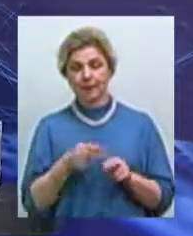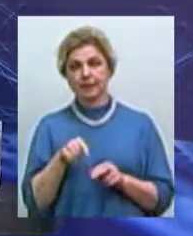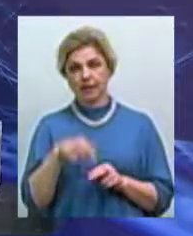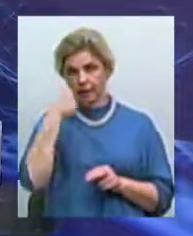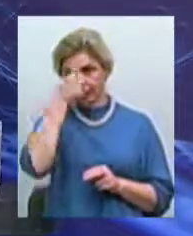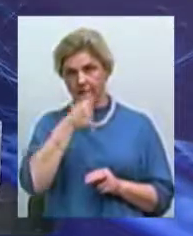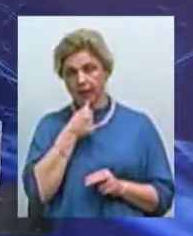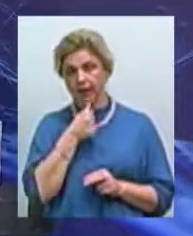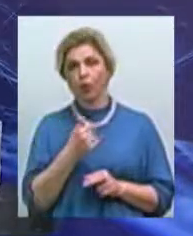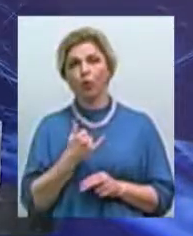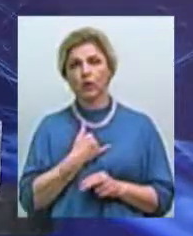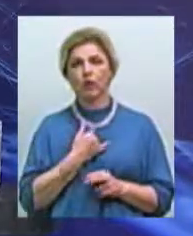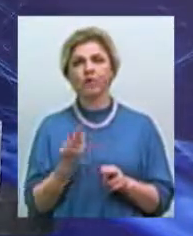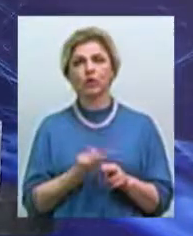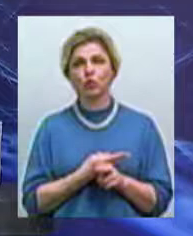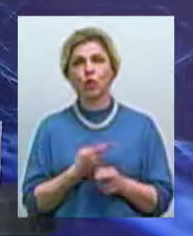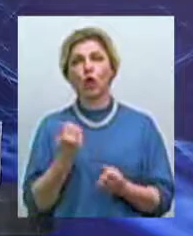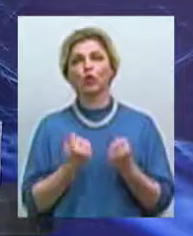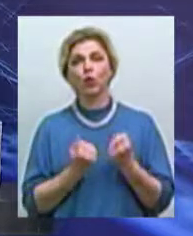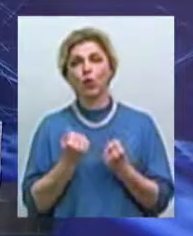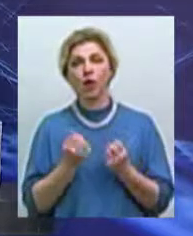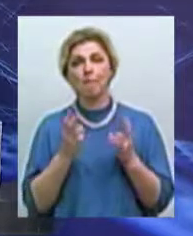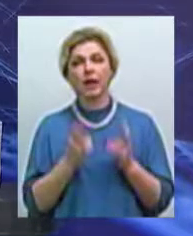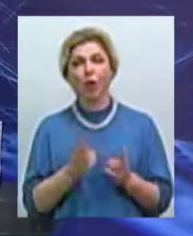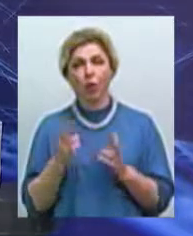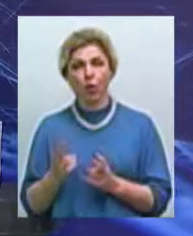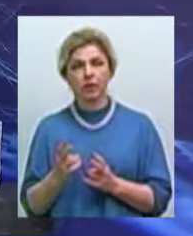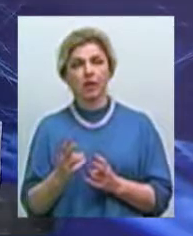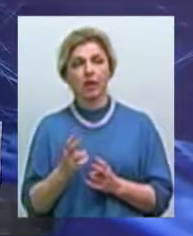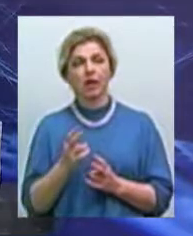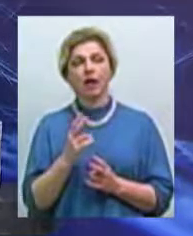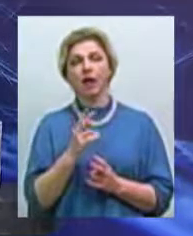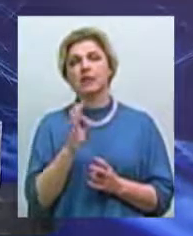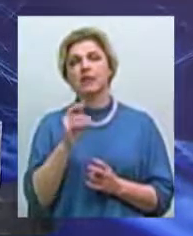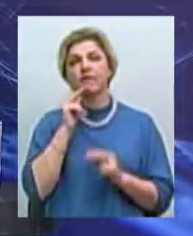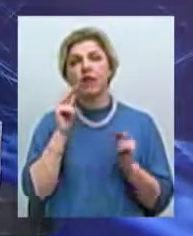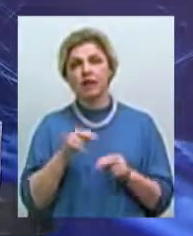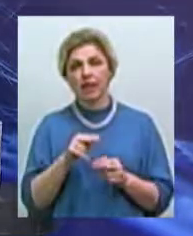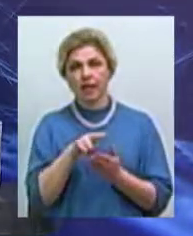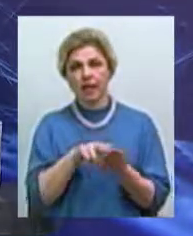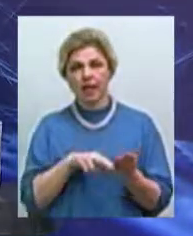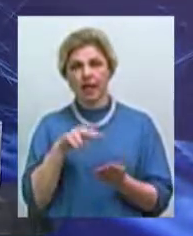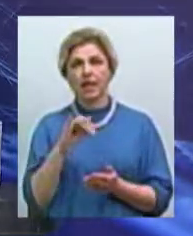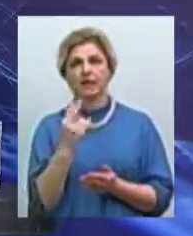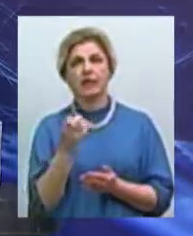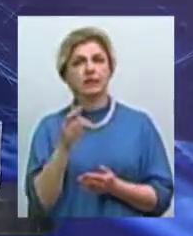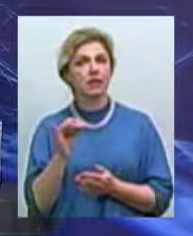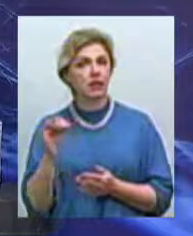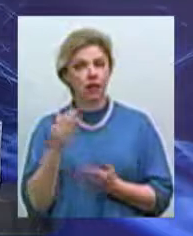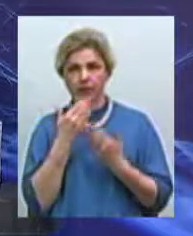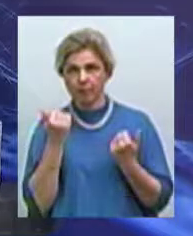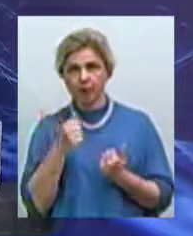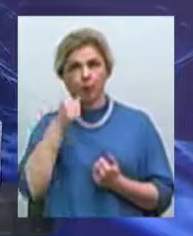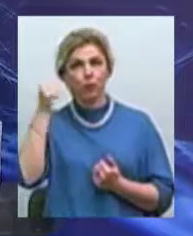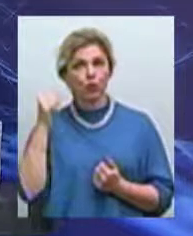нас відсутні дорожньо-транспортні пригоди з вини ліцензованого транспорту з погиблими. Нема. В прошлому році